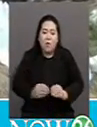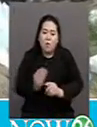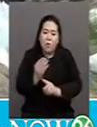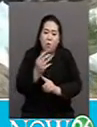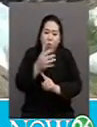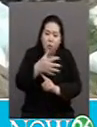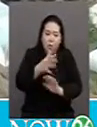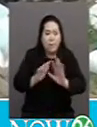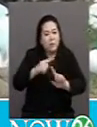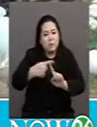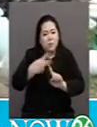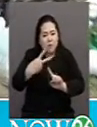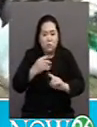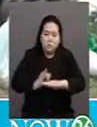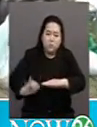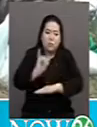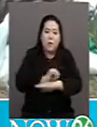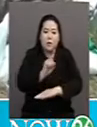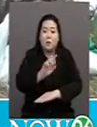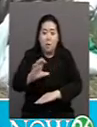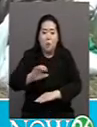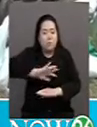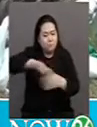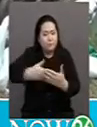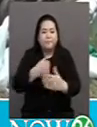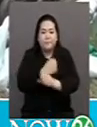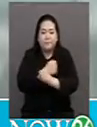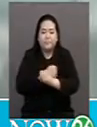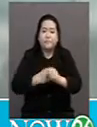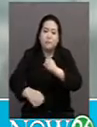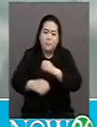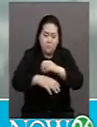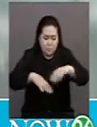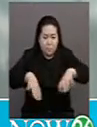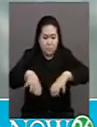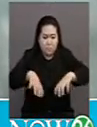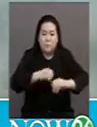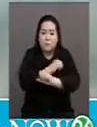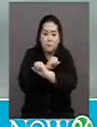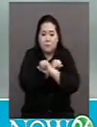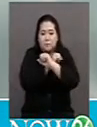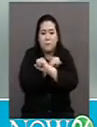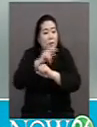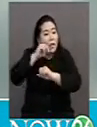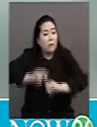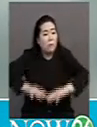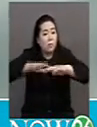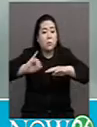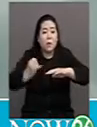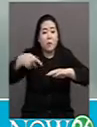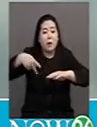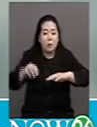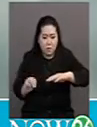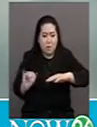ข้าวประมาณสัก100ไร่ตอนนี้ก็จะต้องช่วยกันนะกันแนวน้ำเพราะว่าตอนนี้น้ำในแม่น้ำเจ้าพระยาเยอะอุทัยธานี